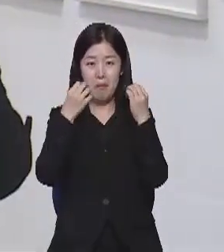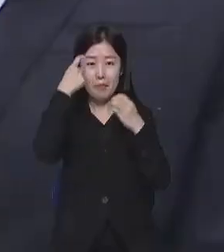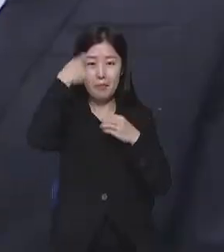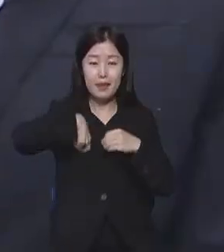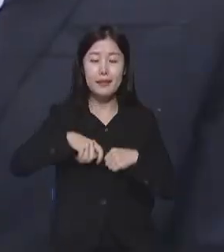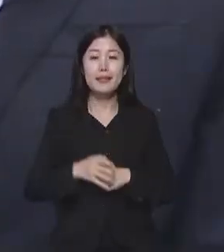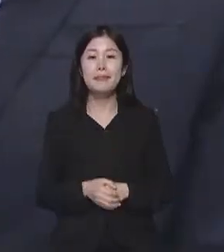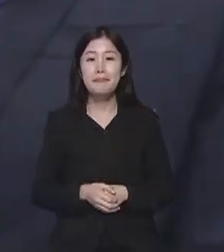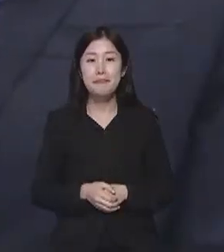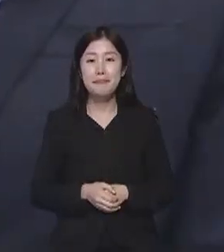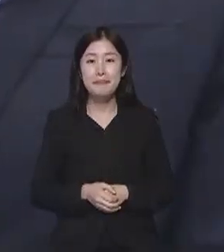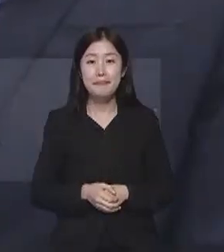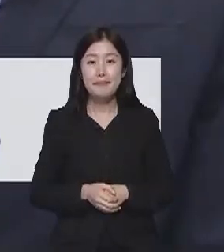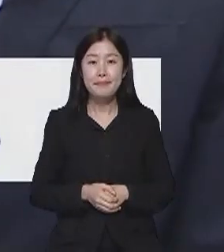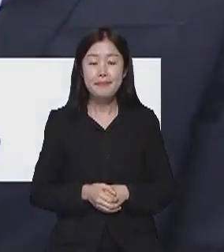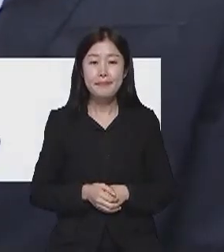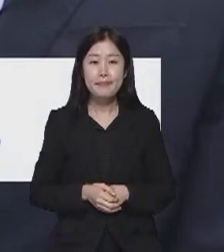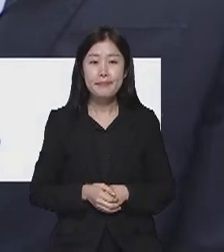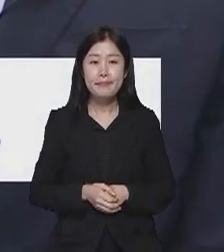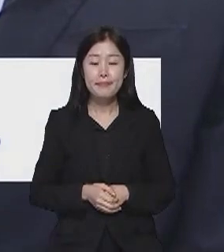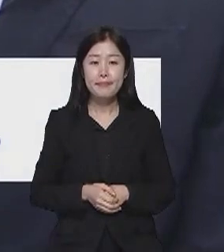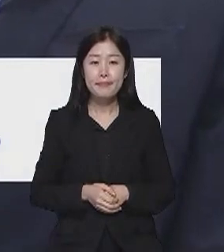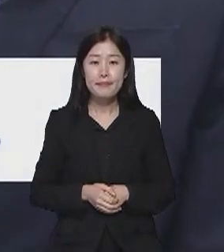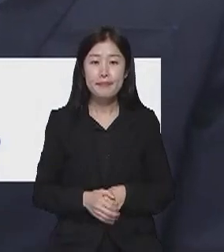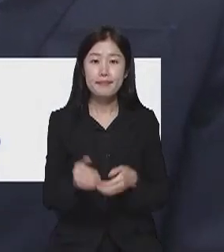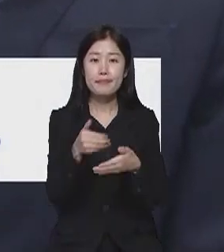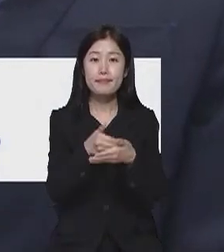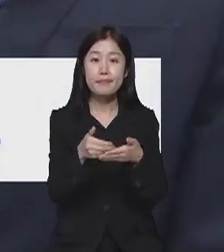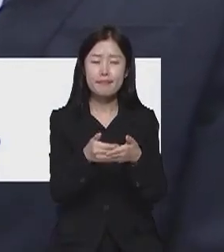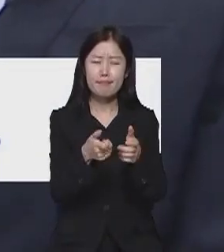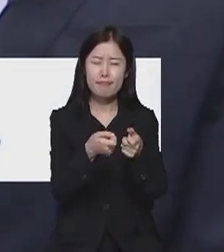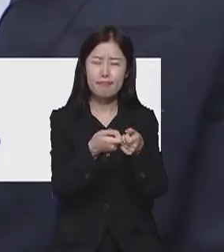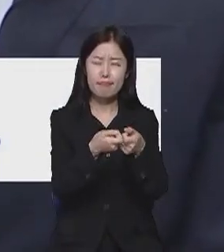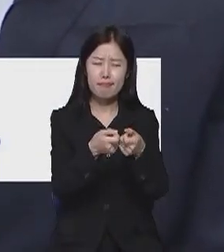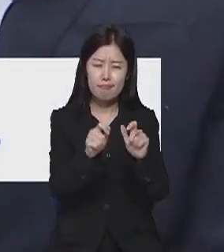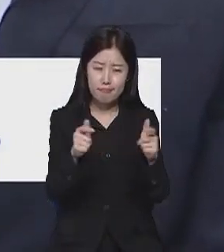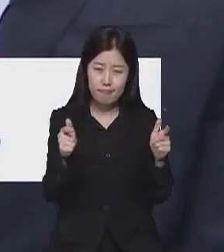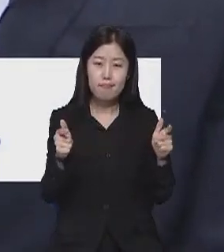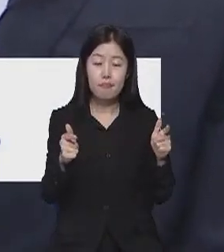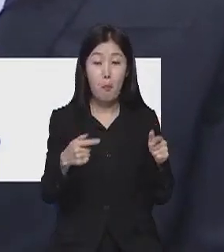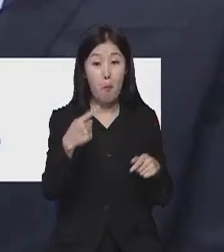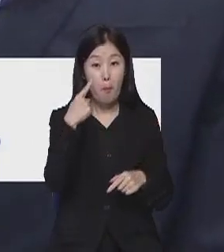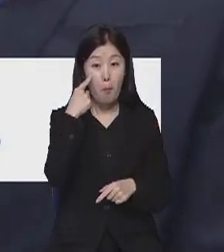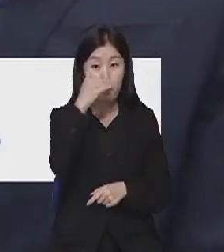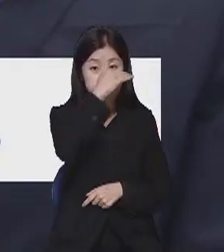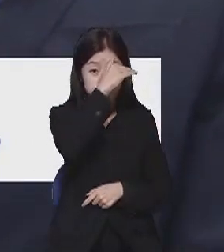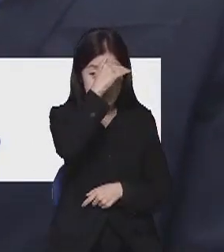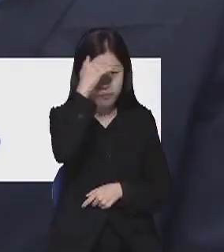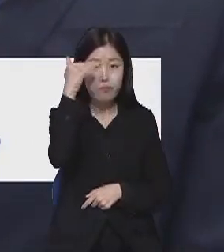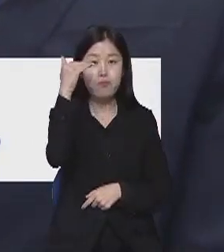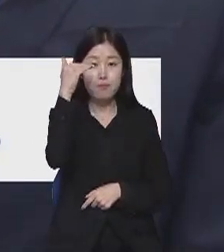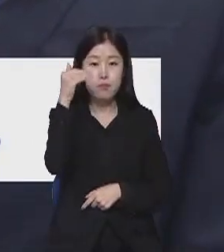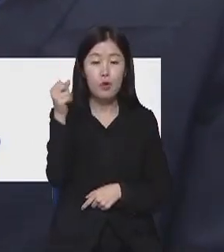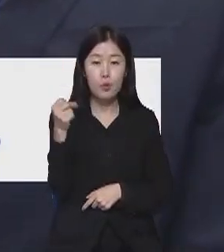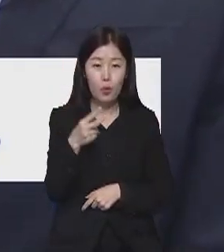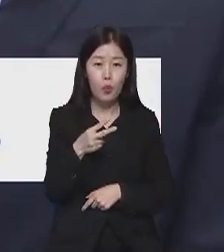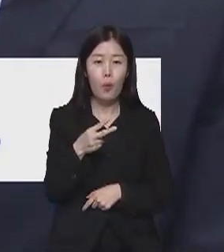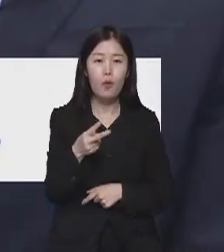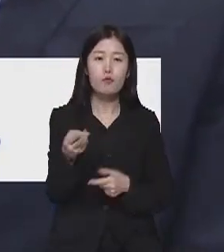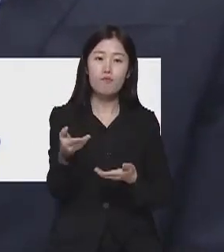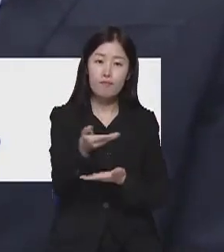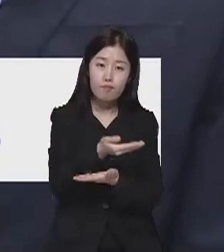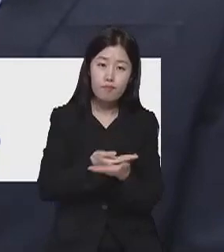다양한 장내에 미술 전시 작품을 함께 할 수 있고 또 다양한 장로와 함께 이르게에 겨루 수